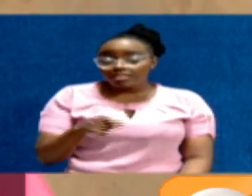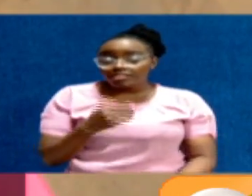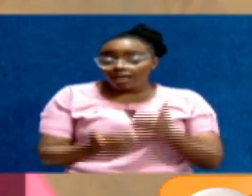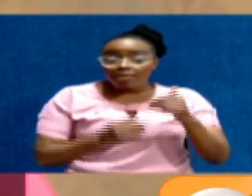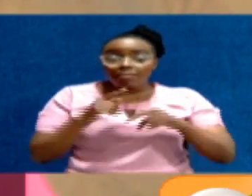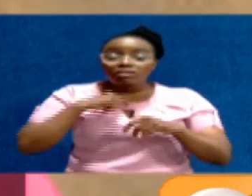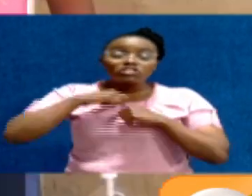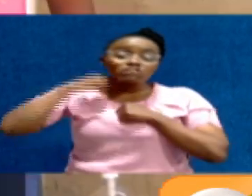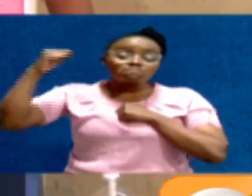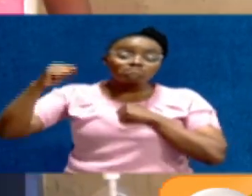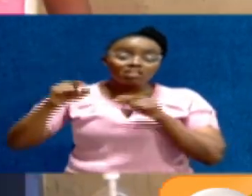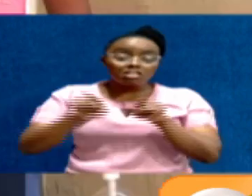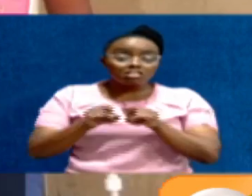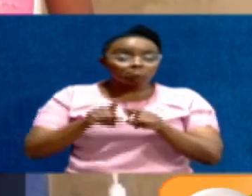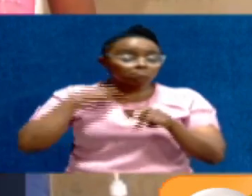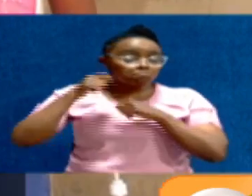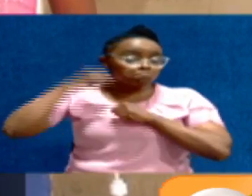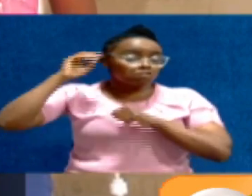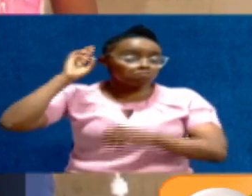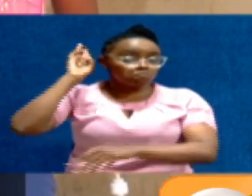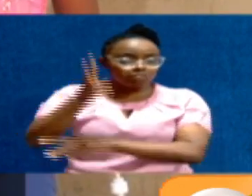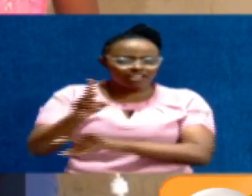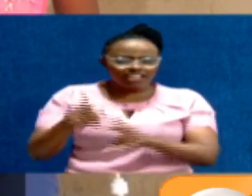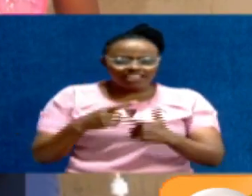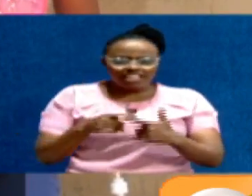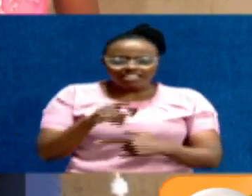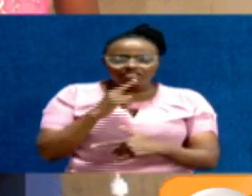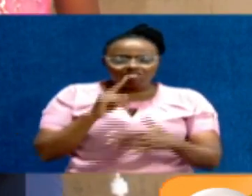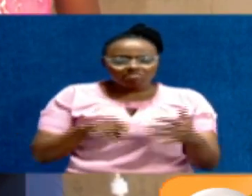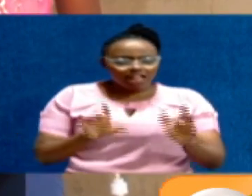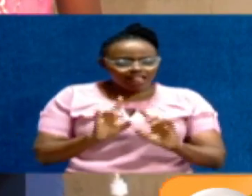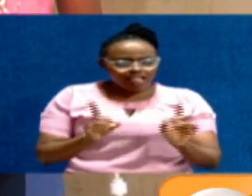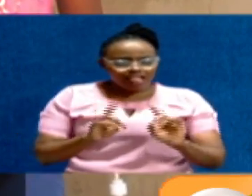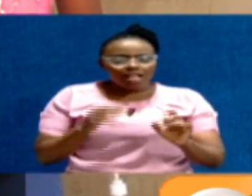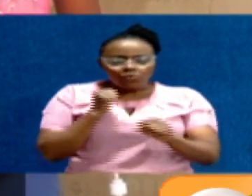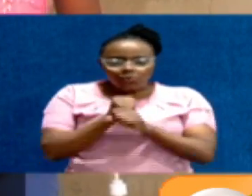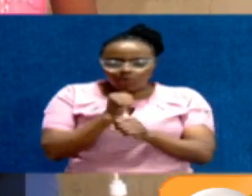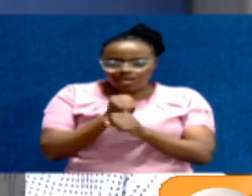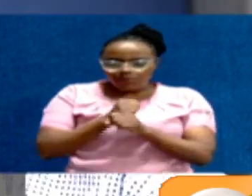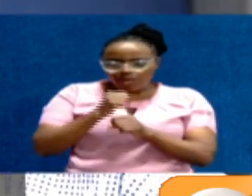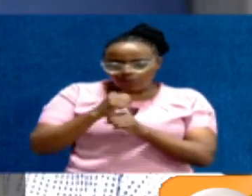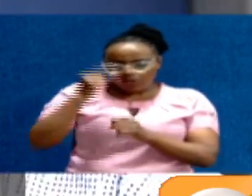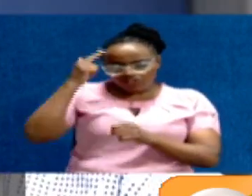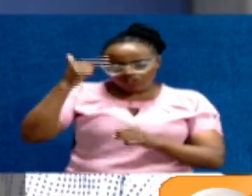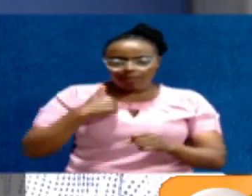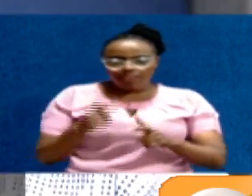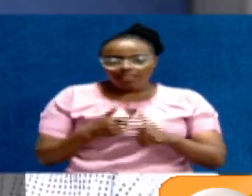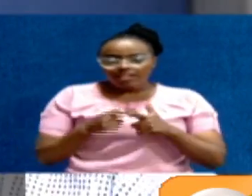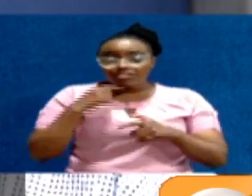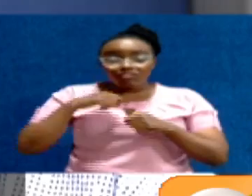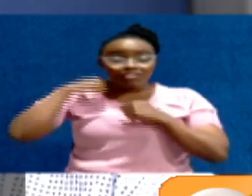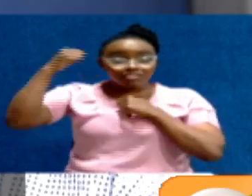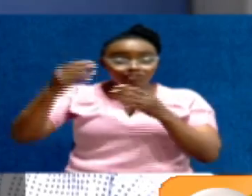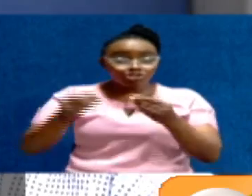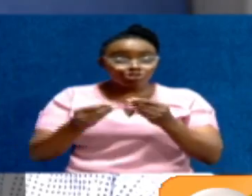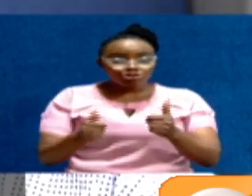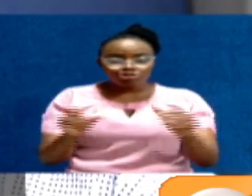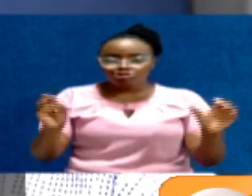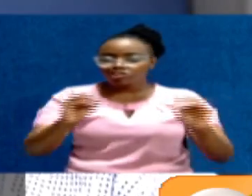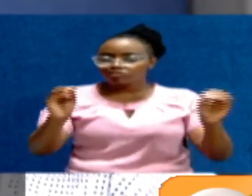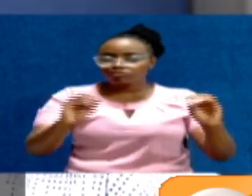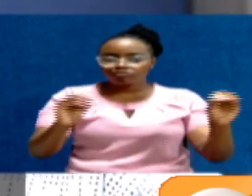nitamnyonga, na mimi nilichinyonga. Sasa Moni akaniambia, akanifanyia counseling, akaniambia kujinyonga si